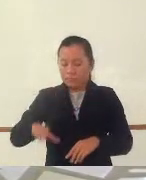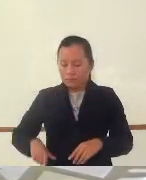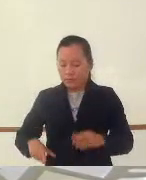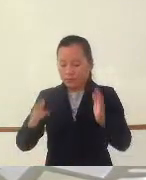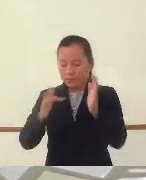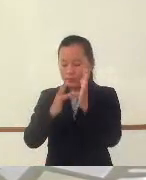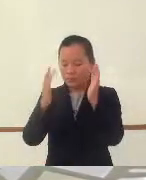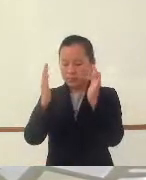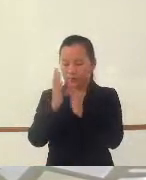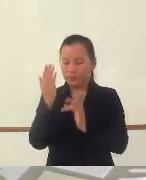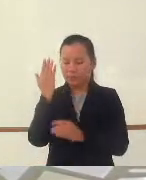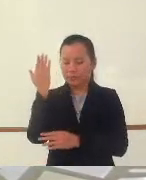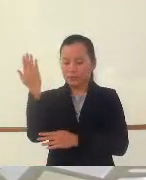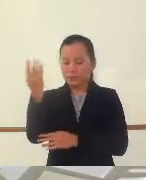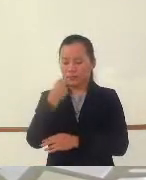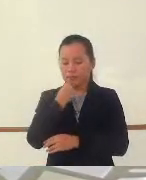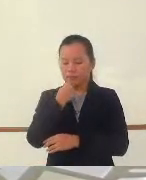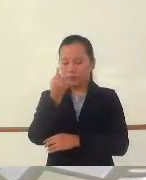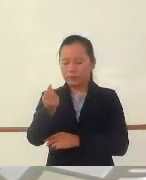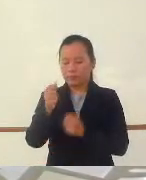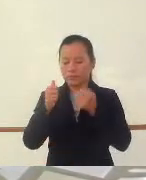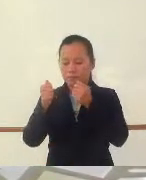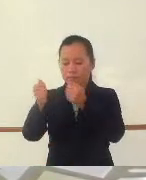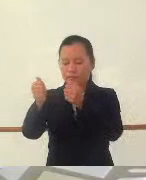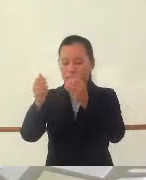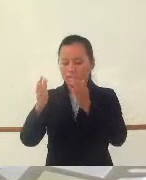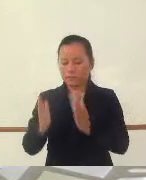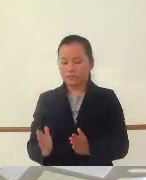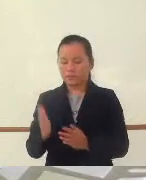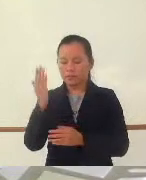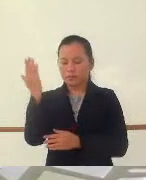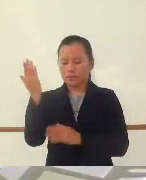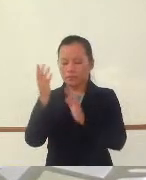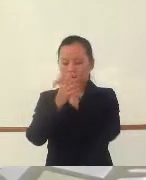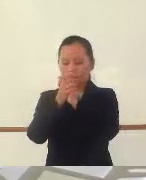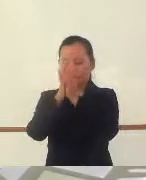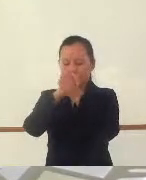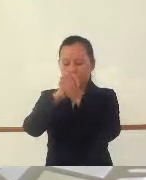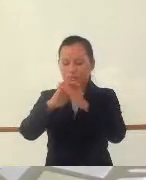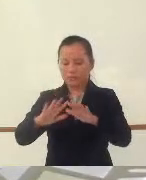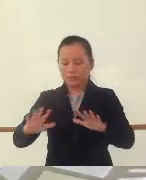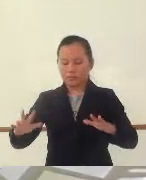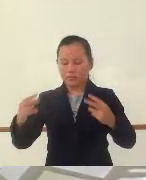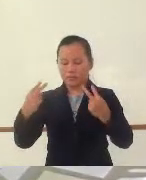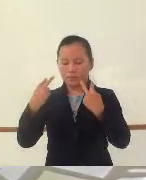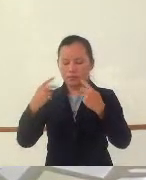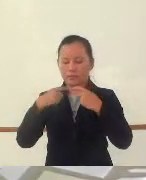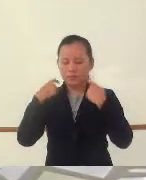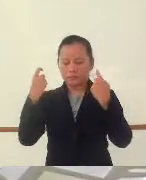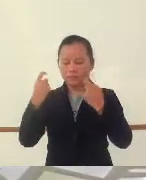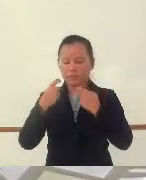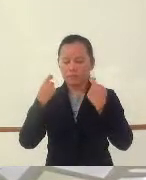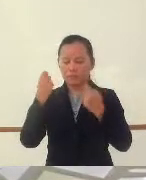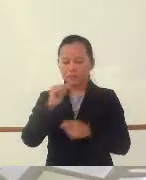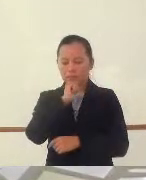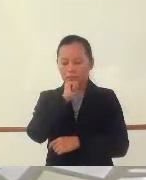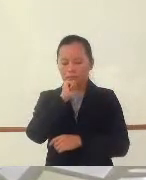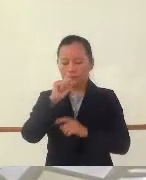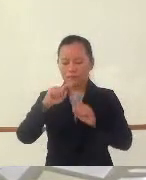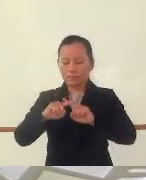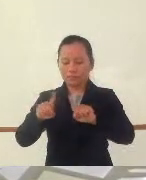janganlah memperhitungkan dosa kami, tetapi perhatikanlah iman